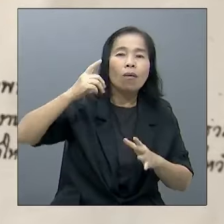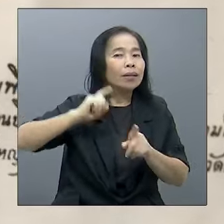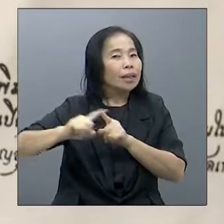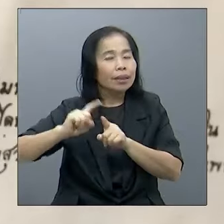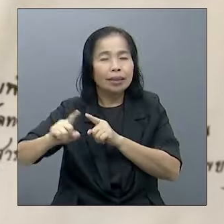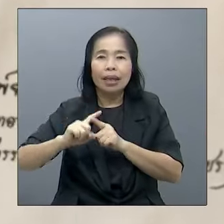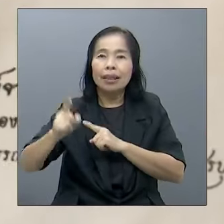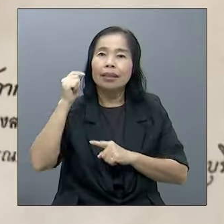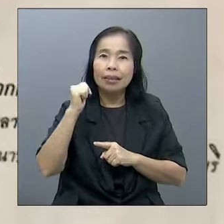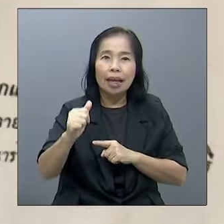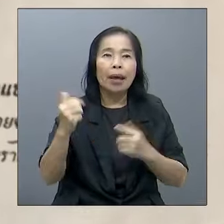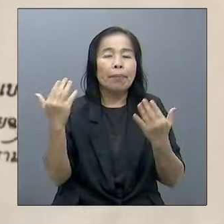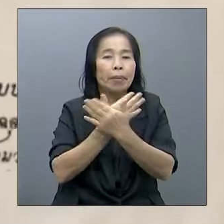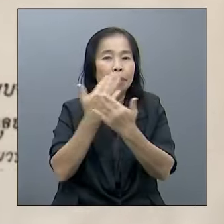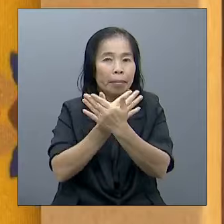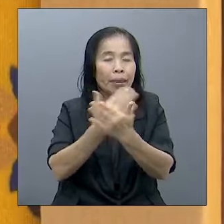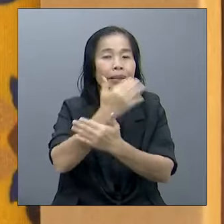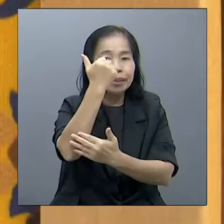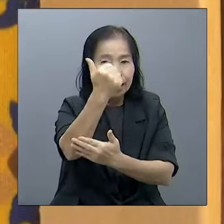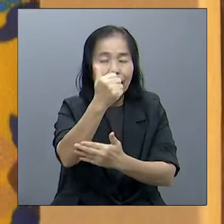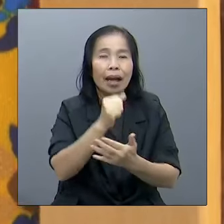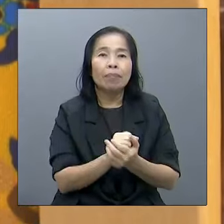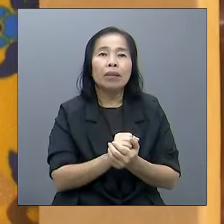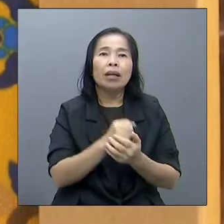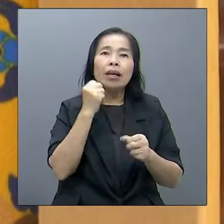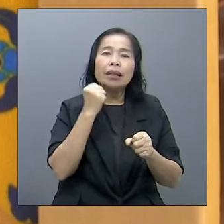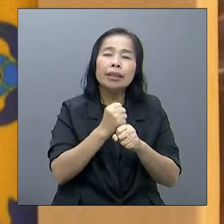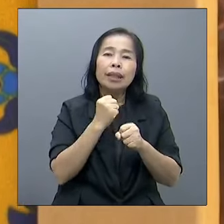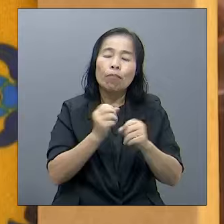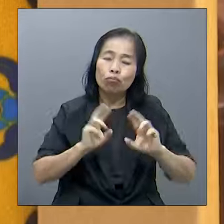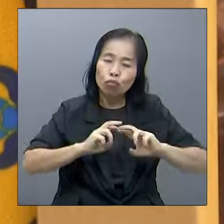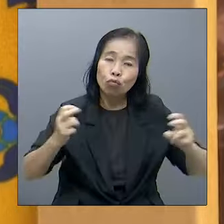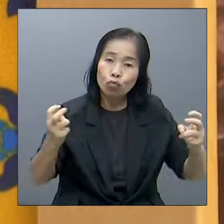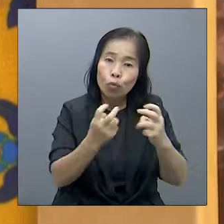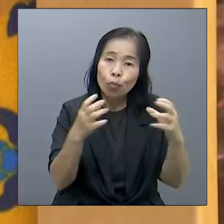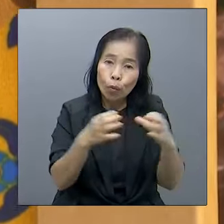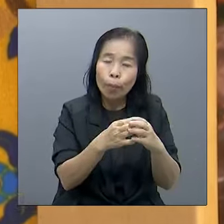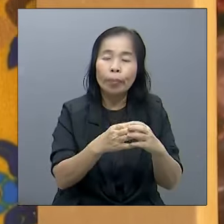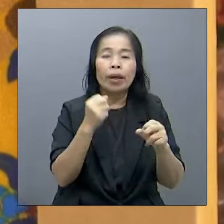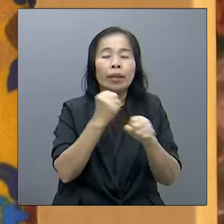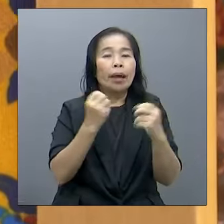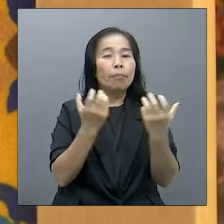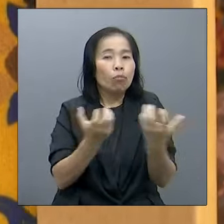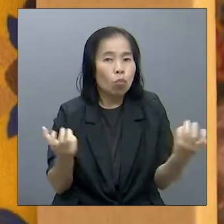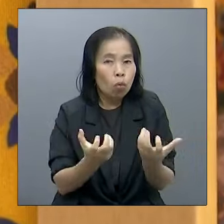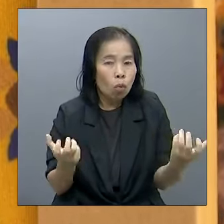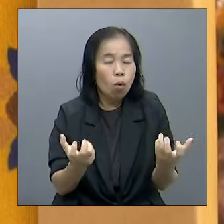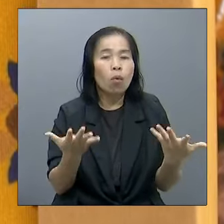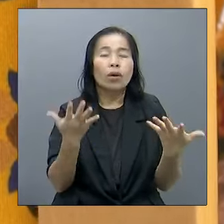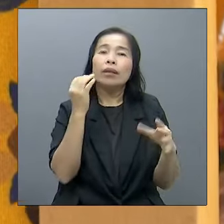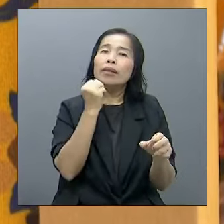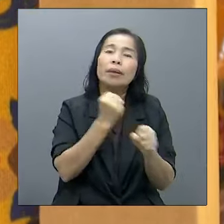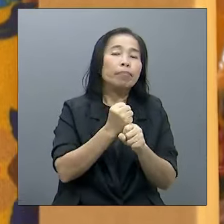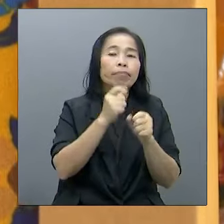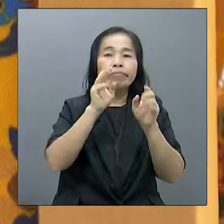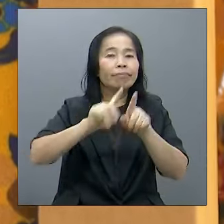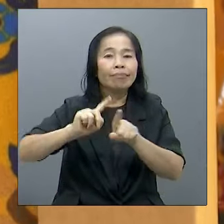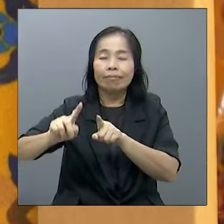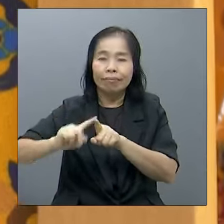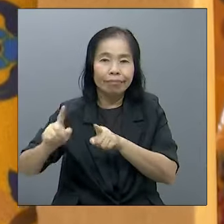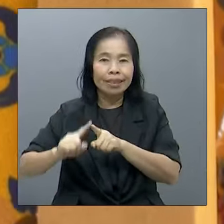างๆด้วยรูปแบบต่างๆไม่ว่าจะเป็นในเรื่องของมาทำเป็นเวิร์กช็อปหรือว่าจะเป็นผลิตภัณฑ์หรือว่าเป็นในรูปแบบต่างๆอันนี้ก็คือเป็นการ